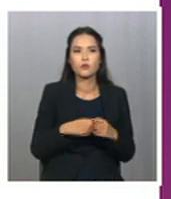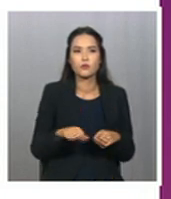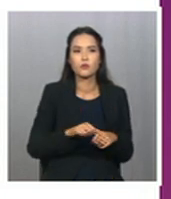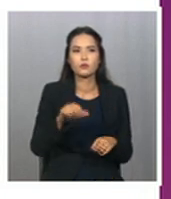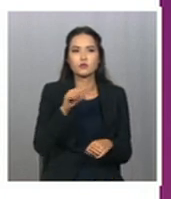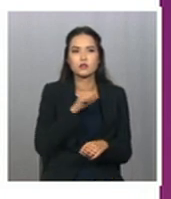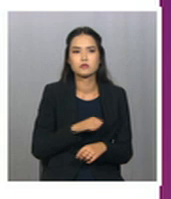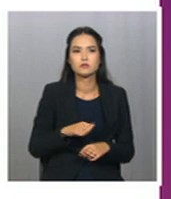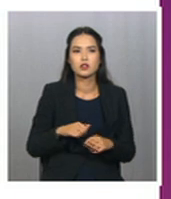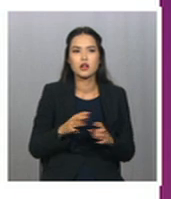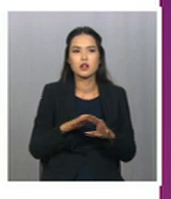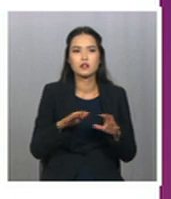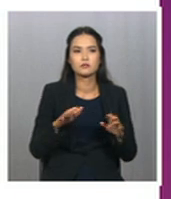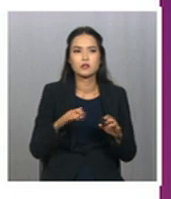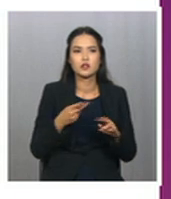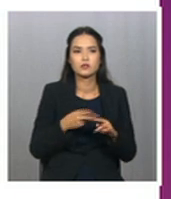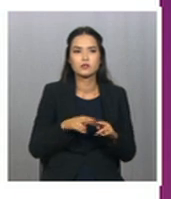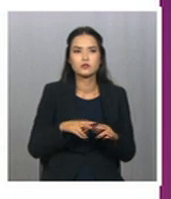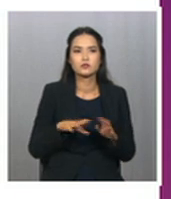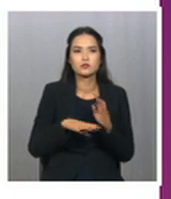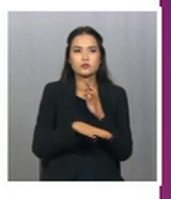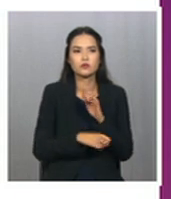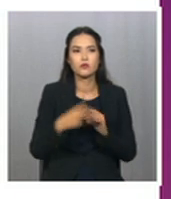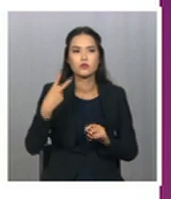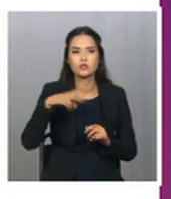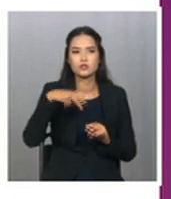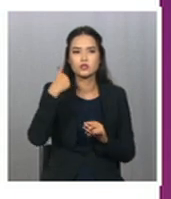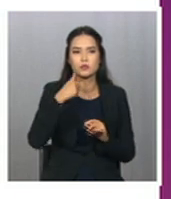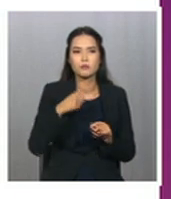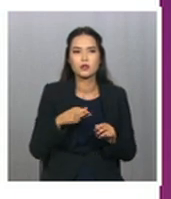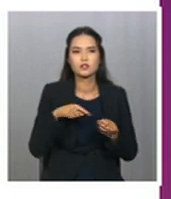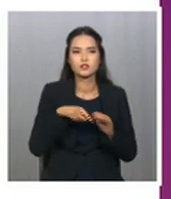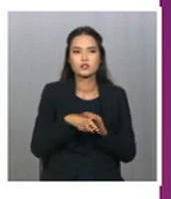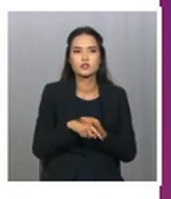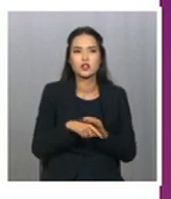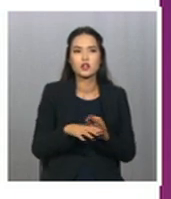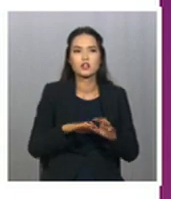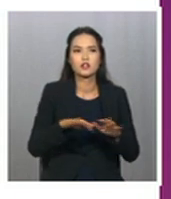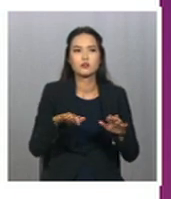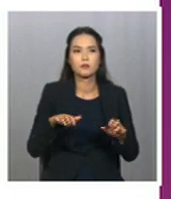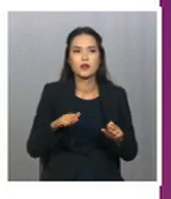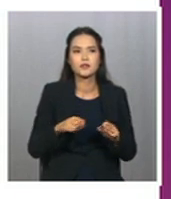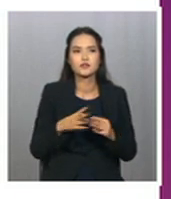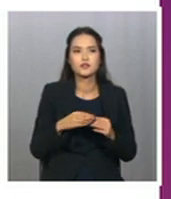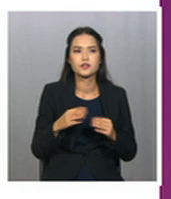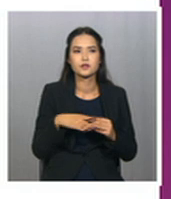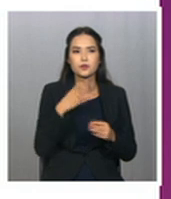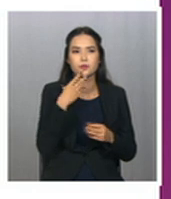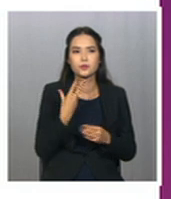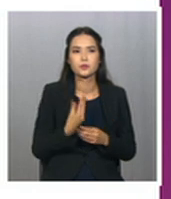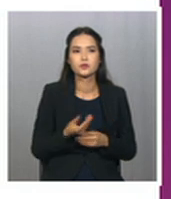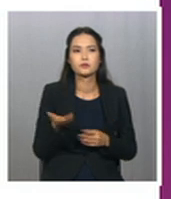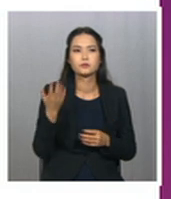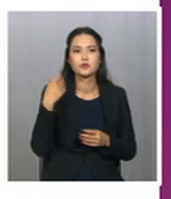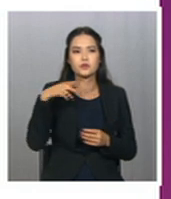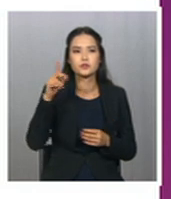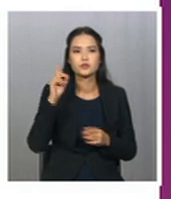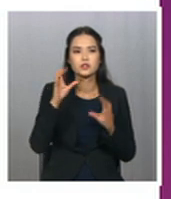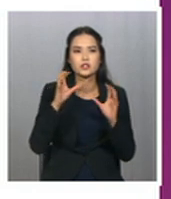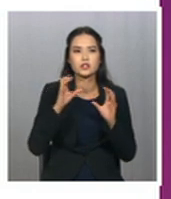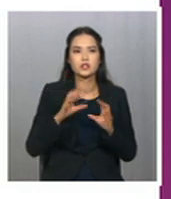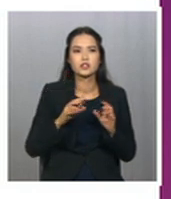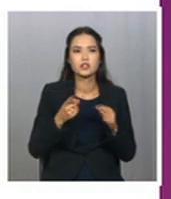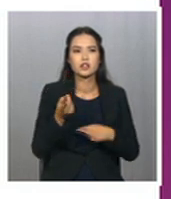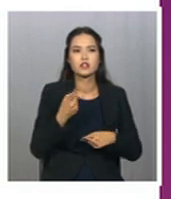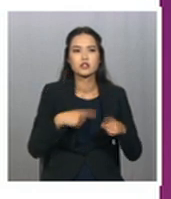10 шақырымдық алқаптың және соңғы 20 жылдың ішінде тартып алынған жерлерді өзінің бұрынғы заңды